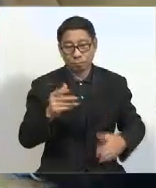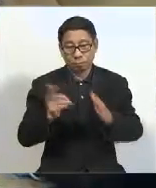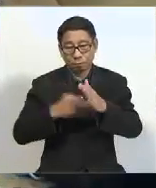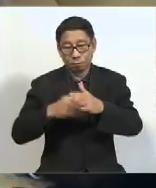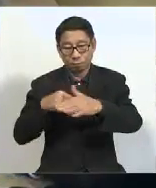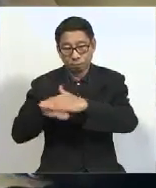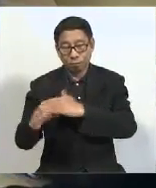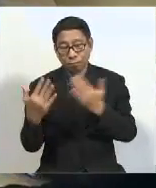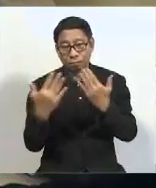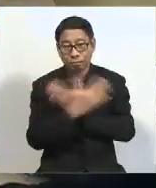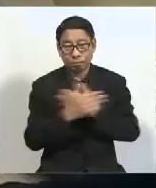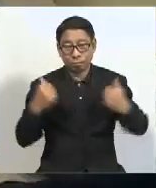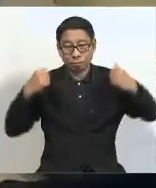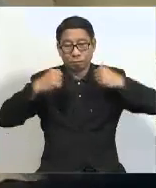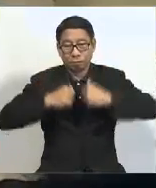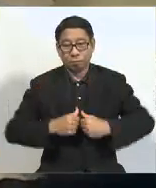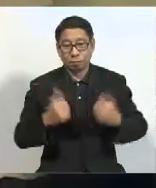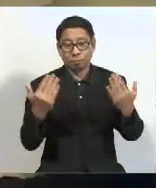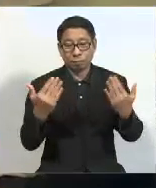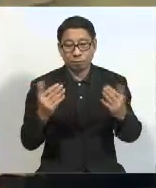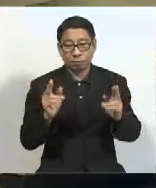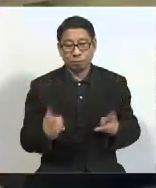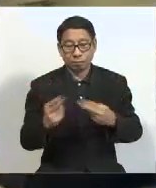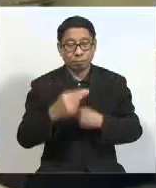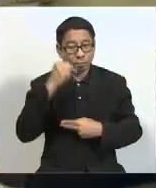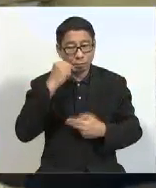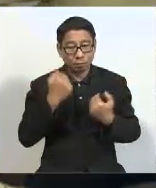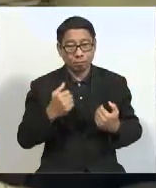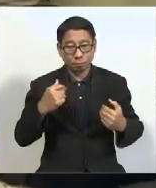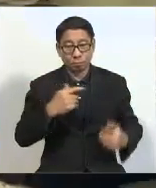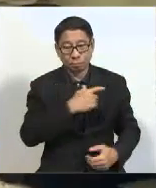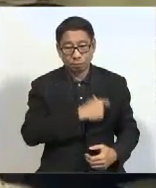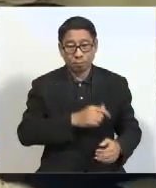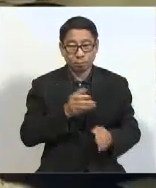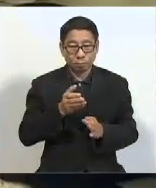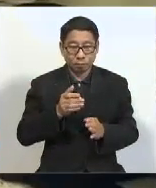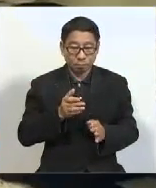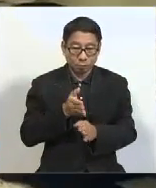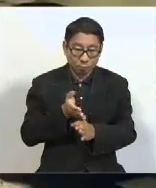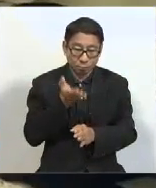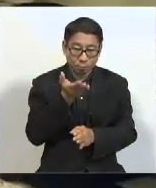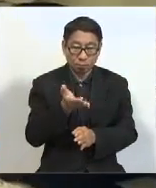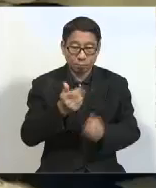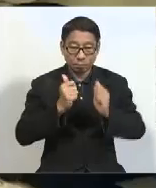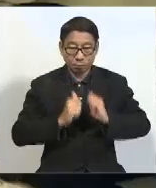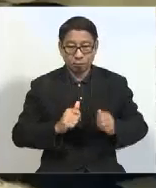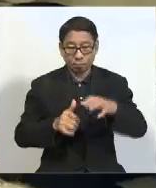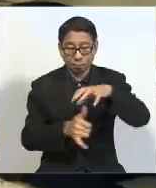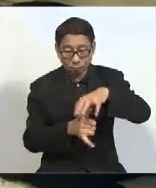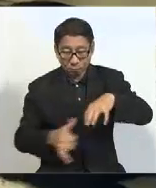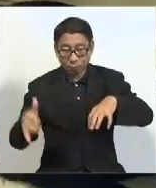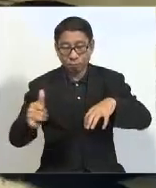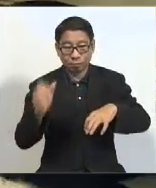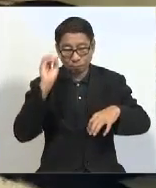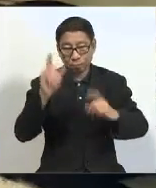แล้วก็ไปเปลี่ยนเสื้อผ้าในห้องน้ำเป็นชุดนักเรียนก่อนที่จะขอออกไปข้างนอกแต่ว่าพอดีว่าคุณครู